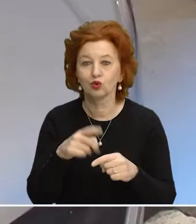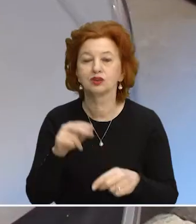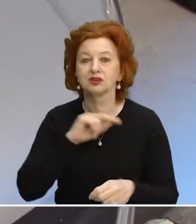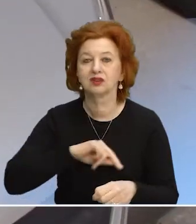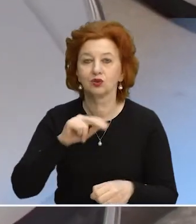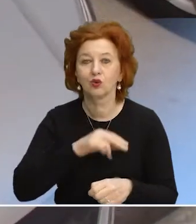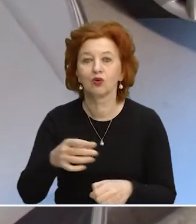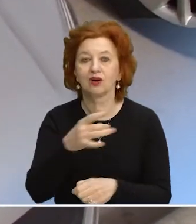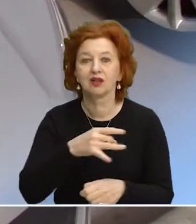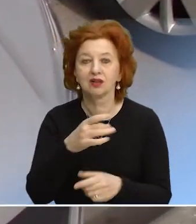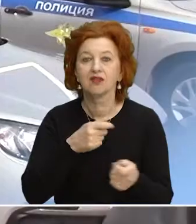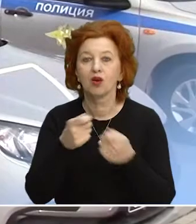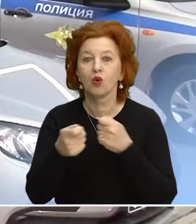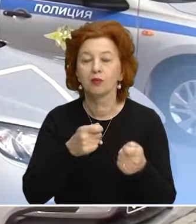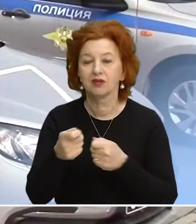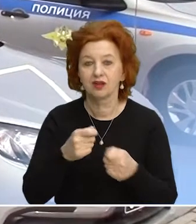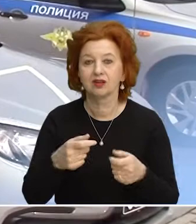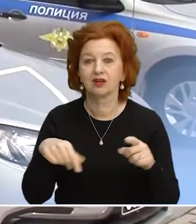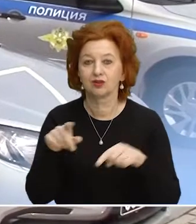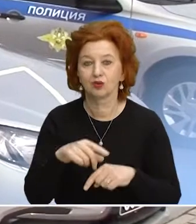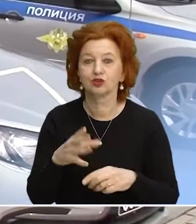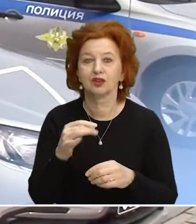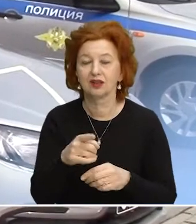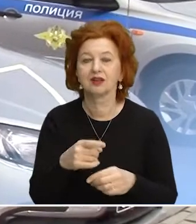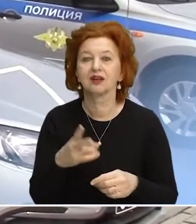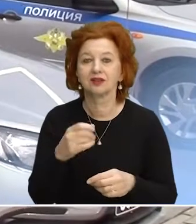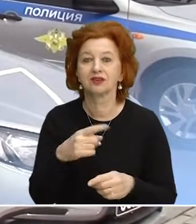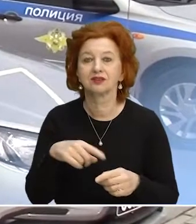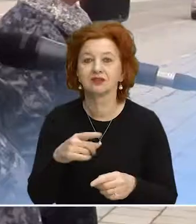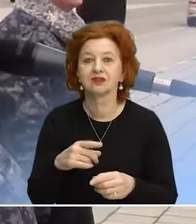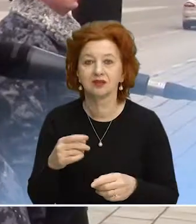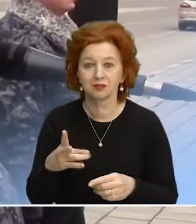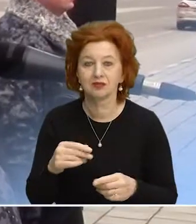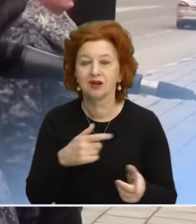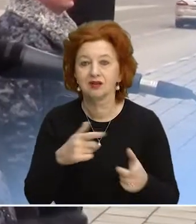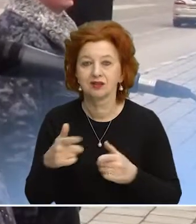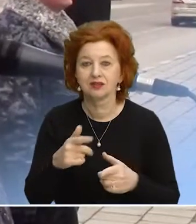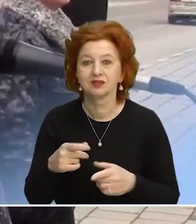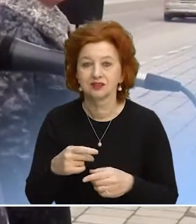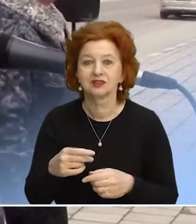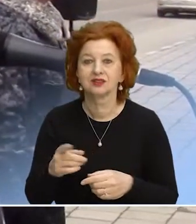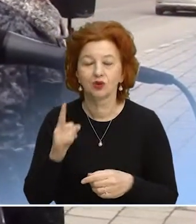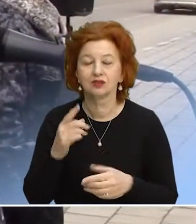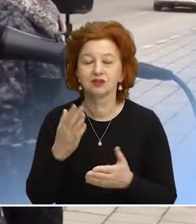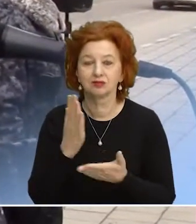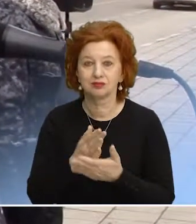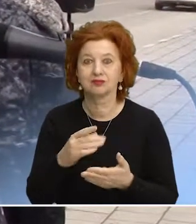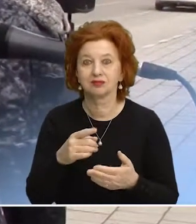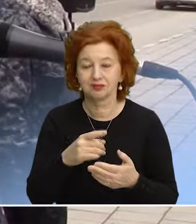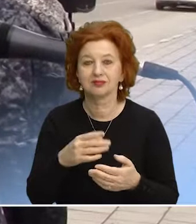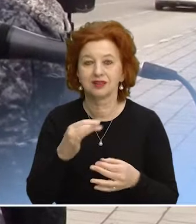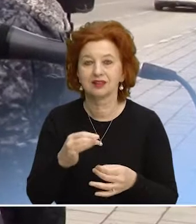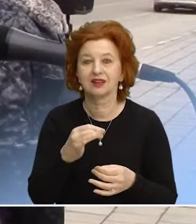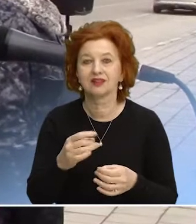дружины, сотрудники регионального управления Росгвардии. Коллеги, сегодня мы проводим единый инструктаж, связанные